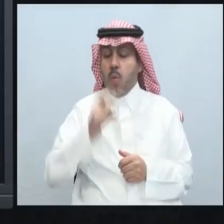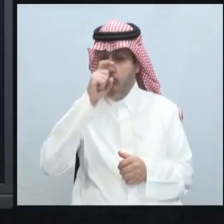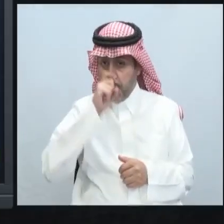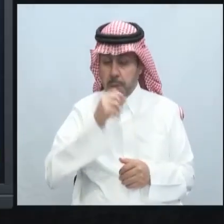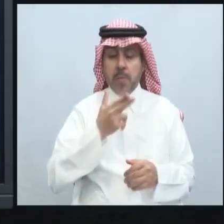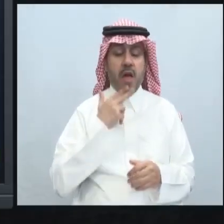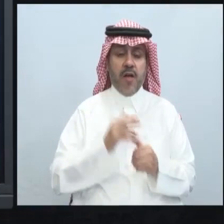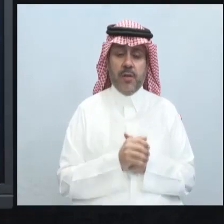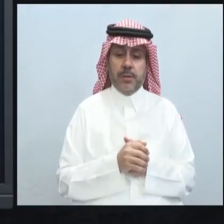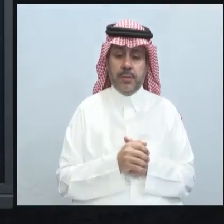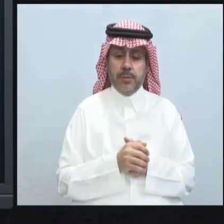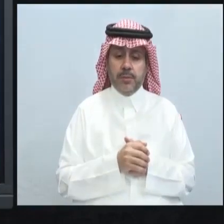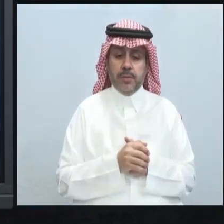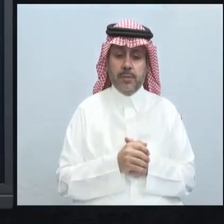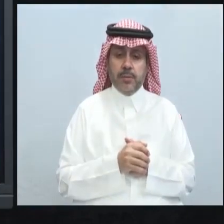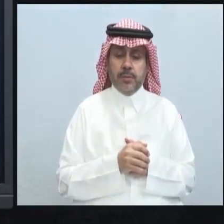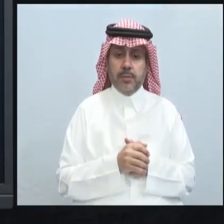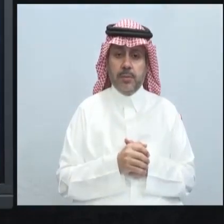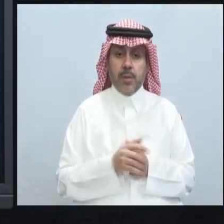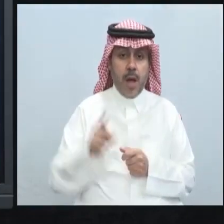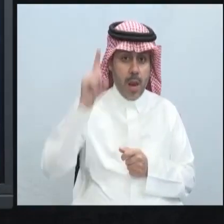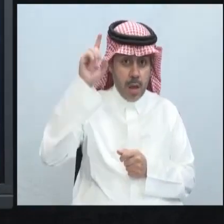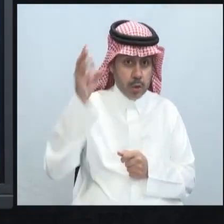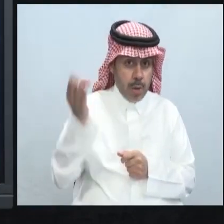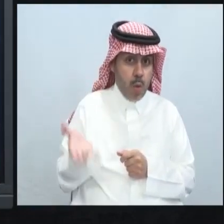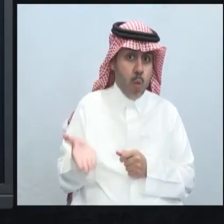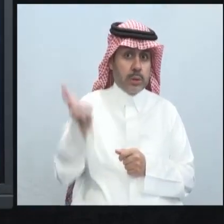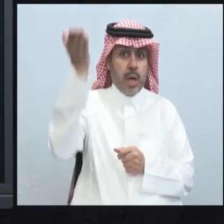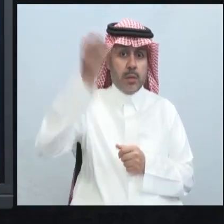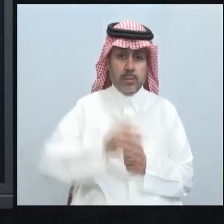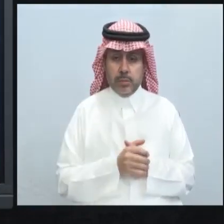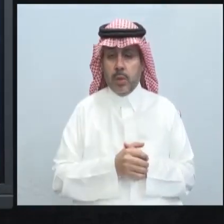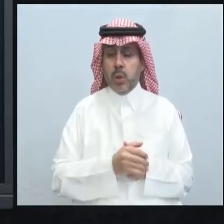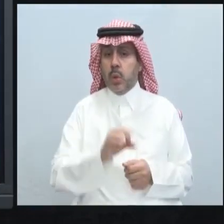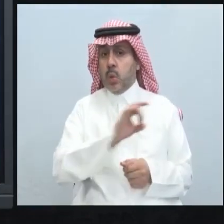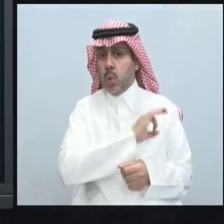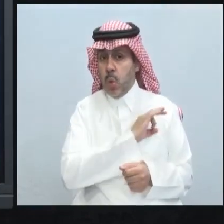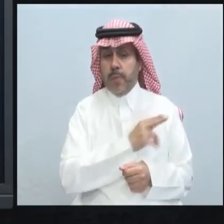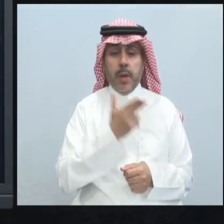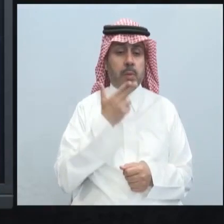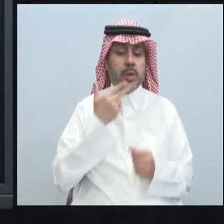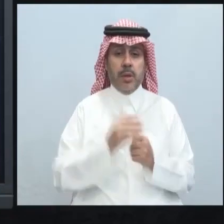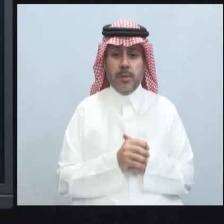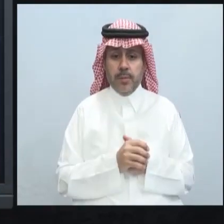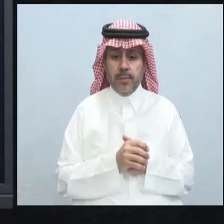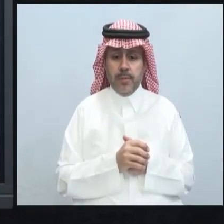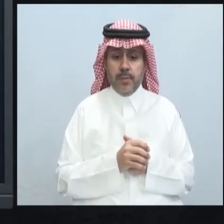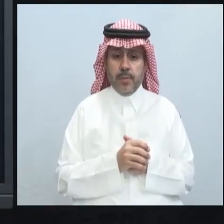عليه وكذلكم يا ابنائي الله سبحانه وتعالى يحب المتطهرين